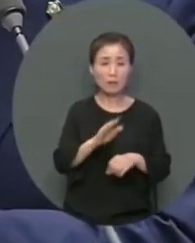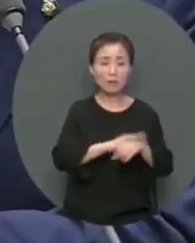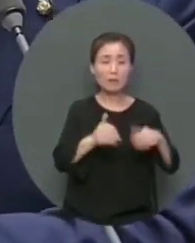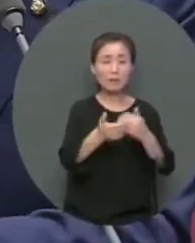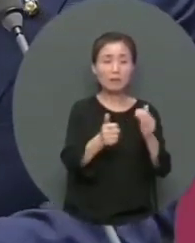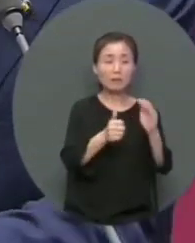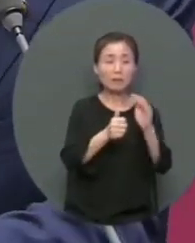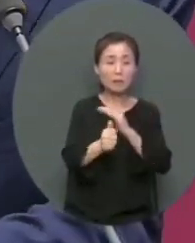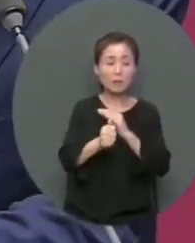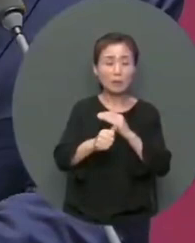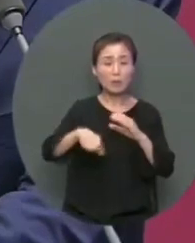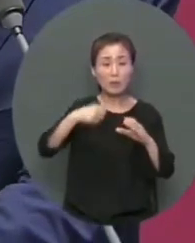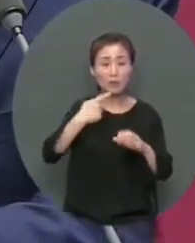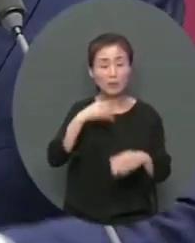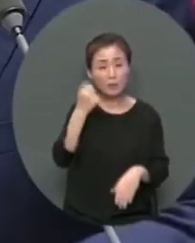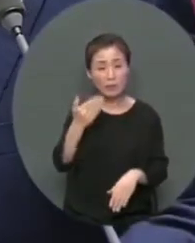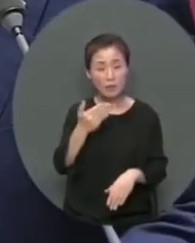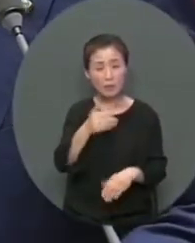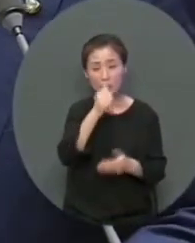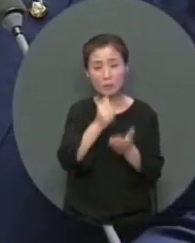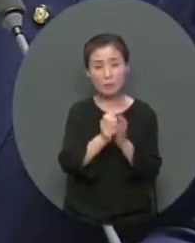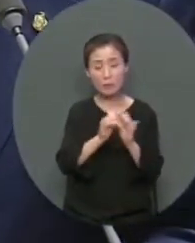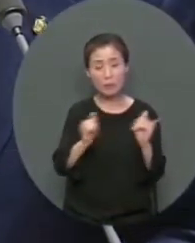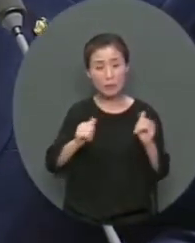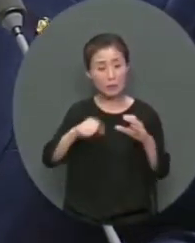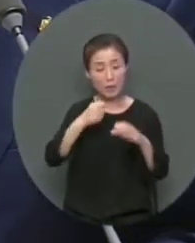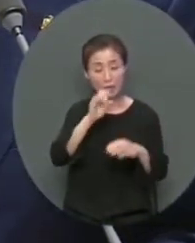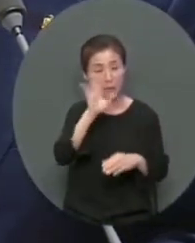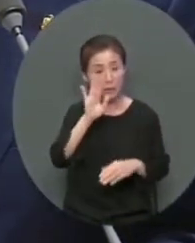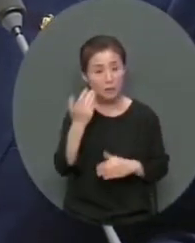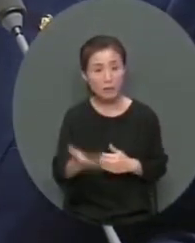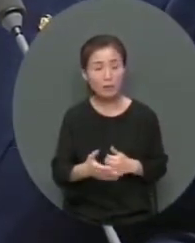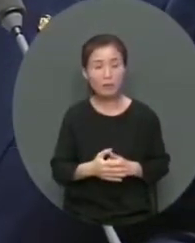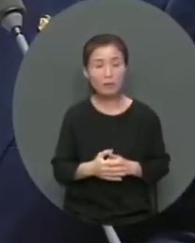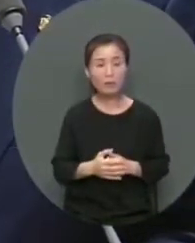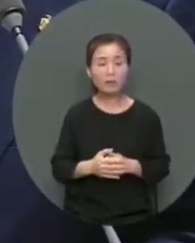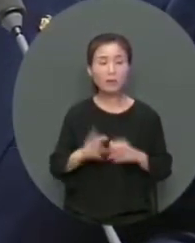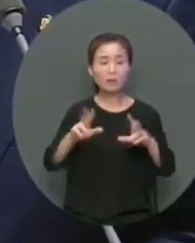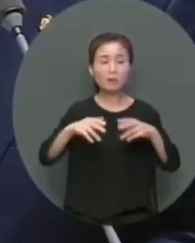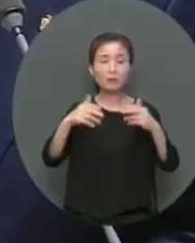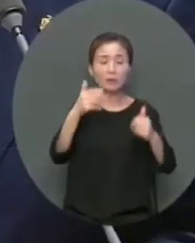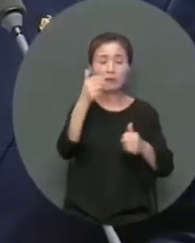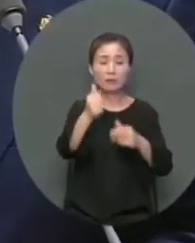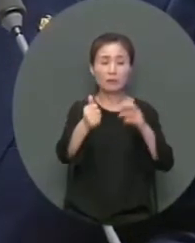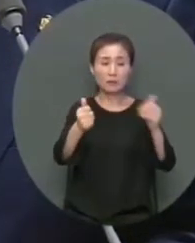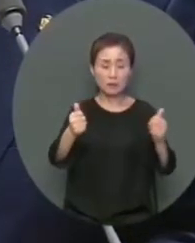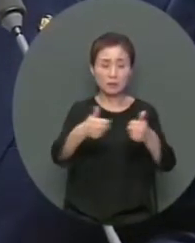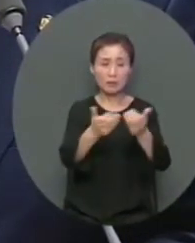국회의 의장단 범죄자하고는 못 먹는가요? 국회의장단들과 아마 저